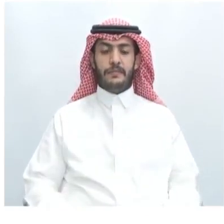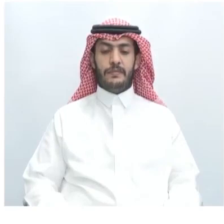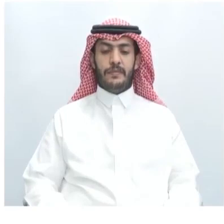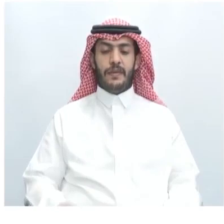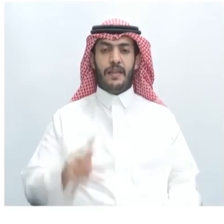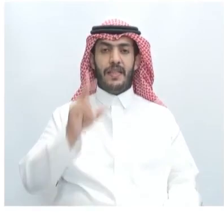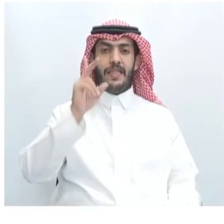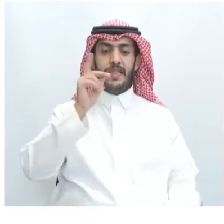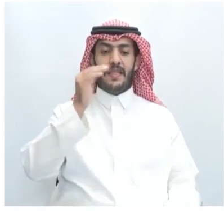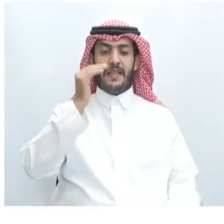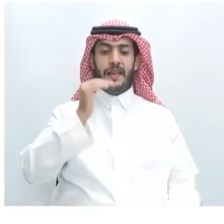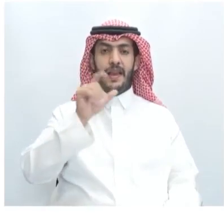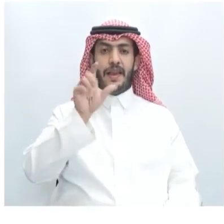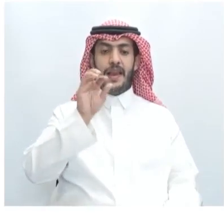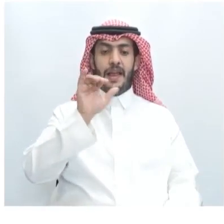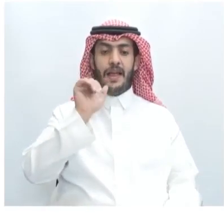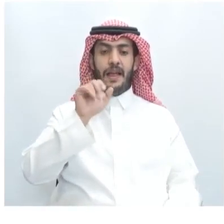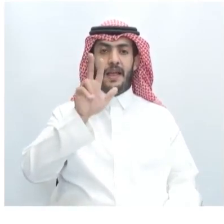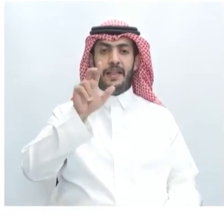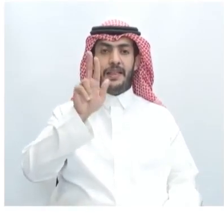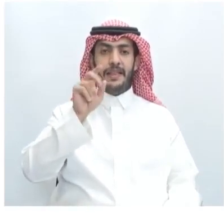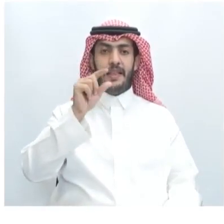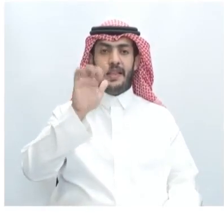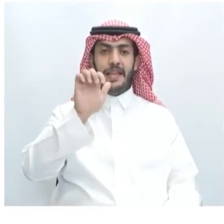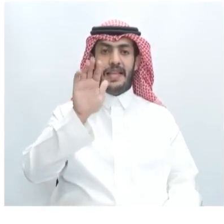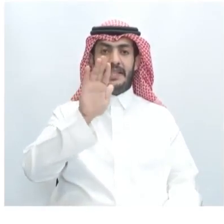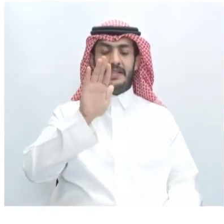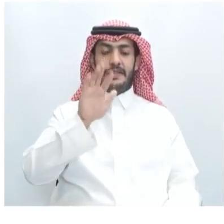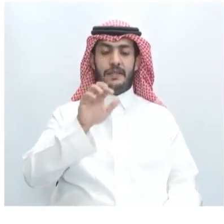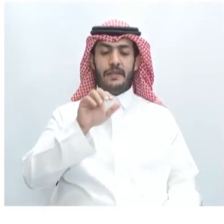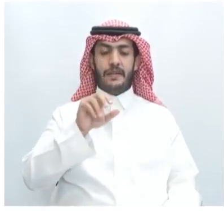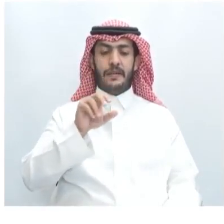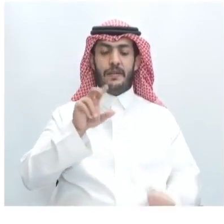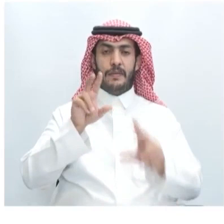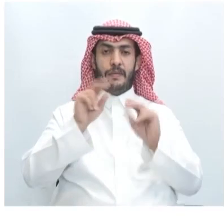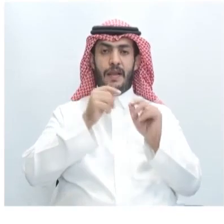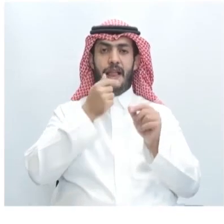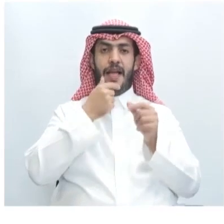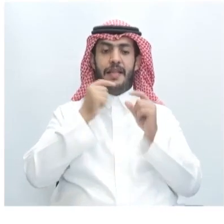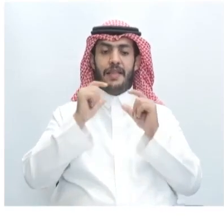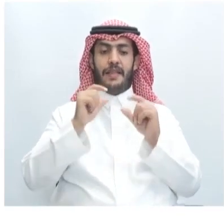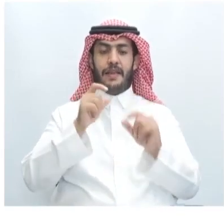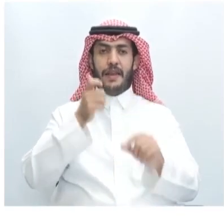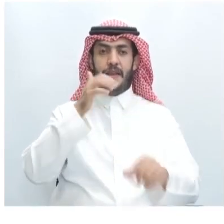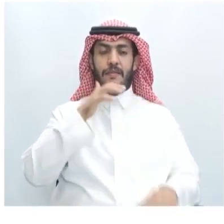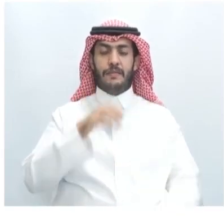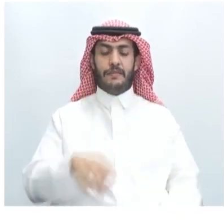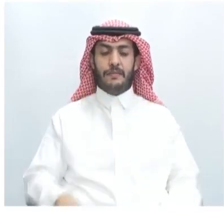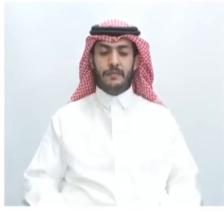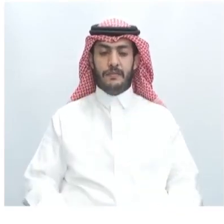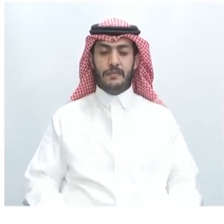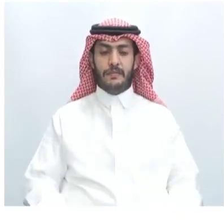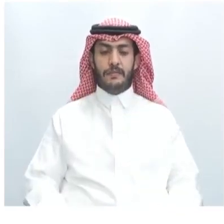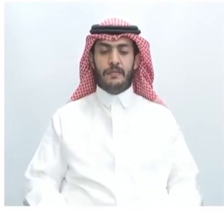مثال على قاعده النهي عن التدليس التدليس ناخذ منه حديث النبي صلى الله عليه وسلم حديث